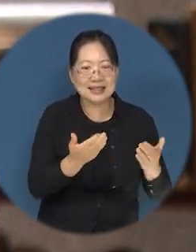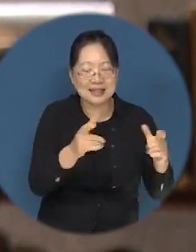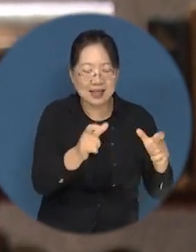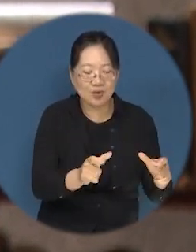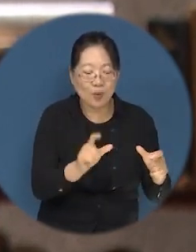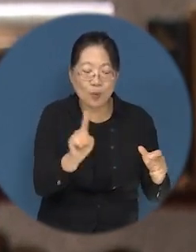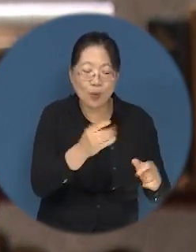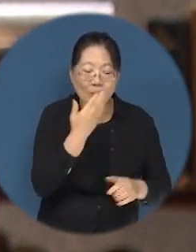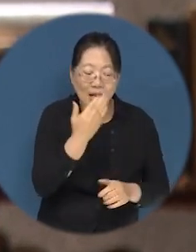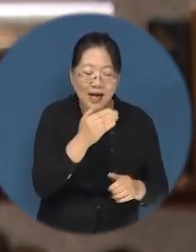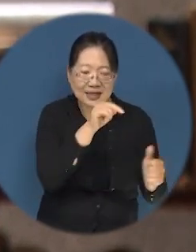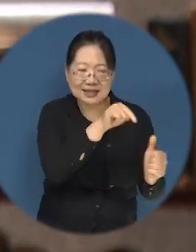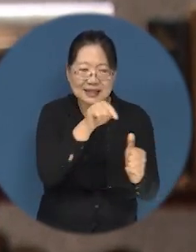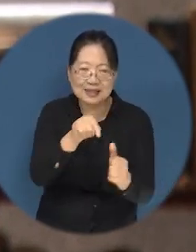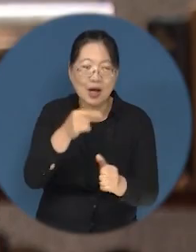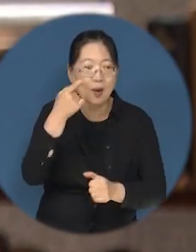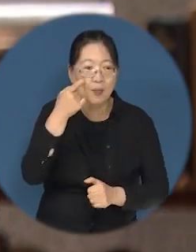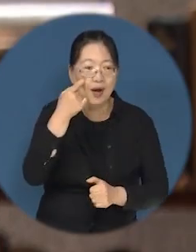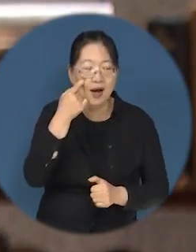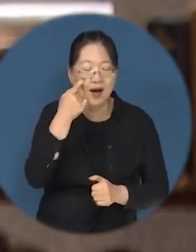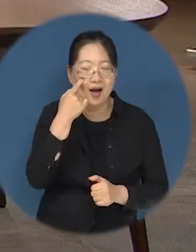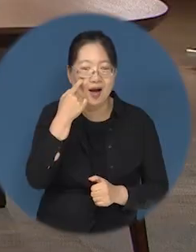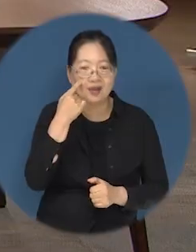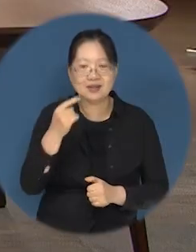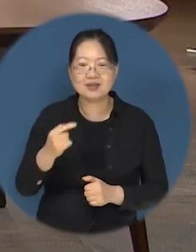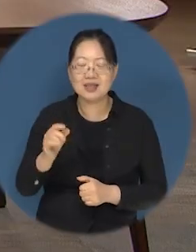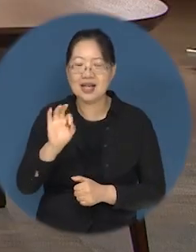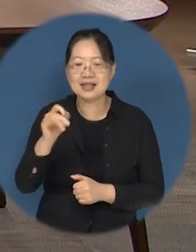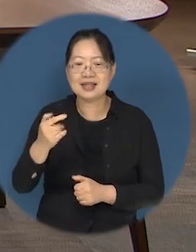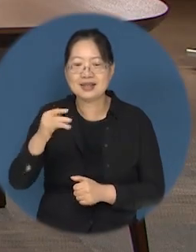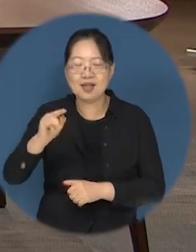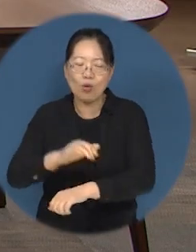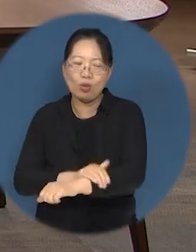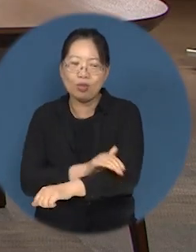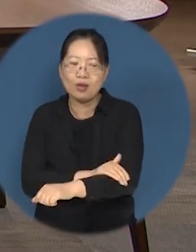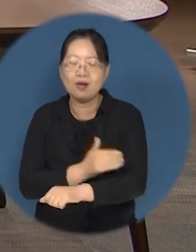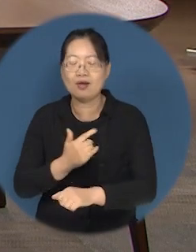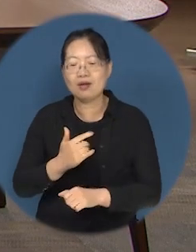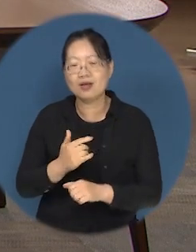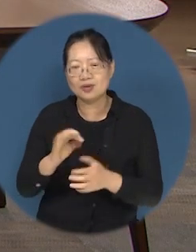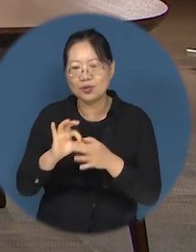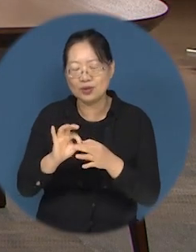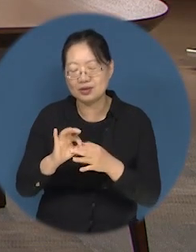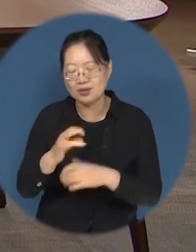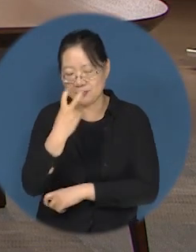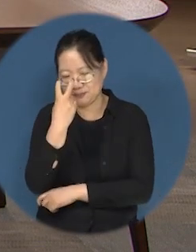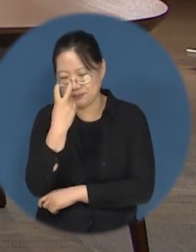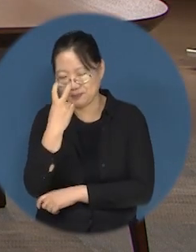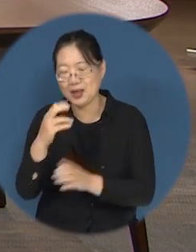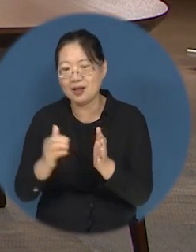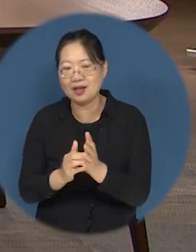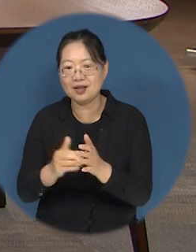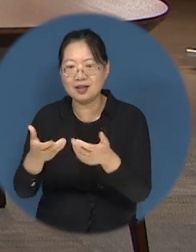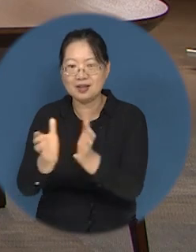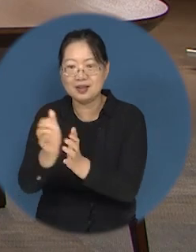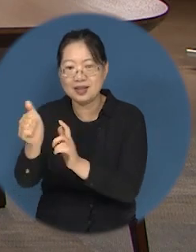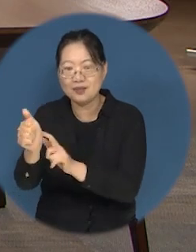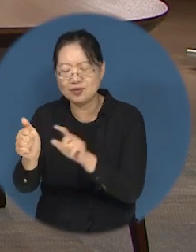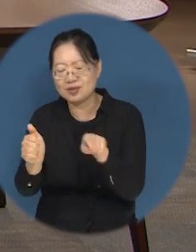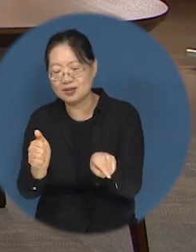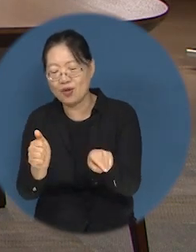뭘 할 수 있는지 한번 다 시켜보는 거군요. 예. 그리고 뭐 인턴도 해서 보기도 하고 예. 그쪽 팀장들이